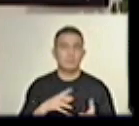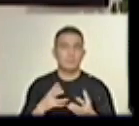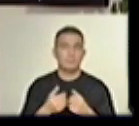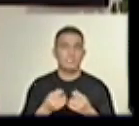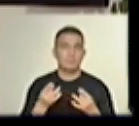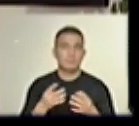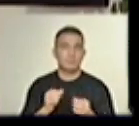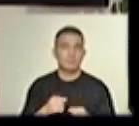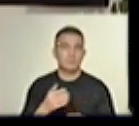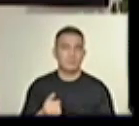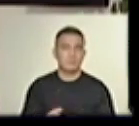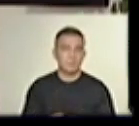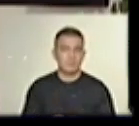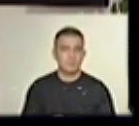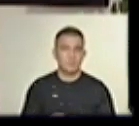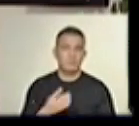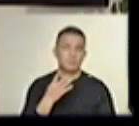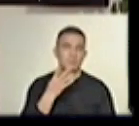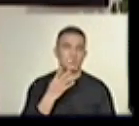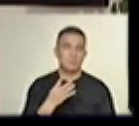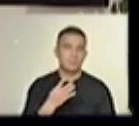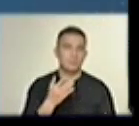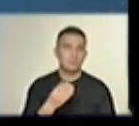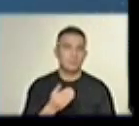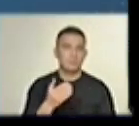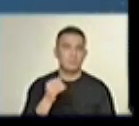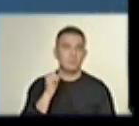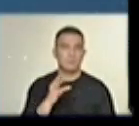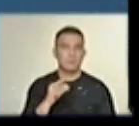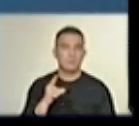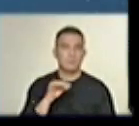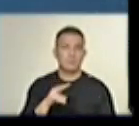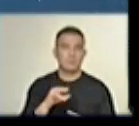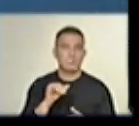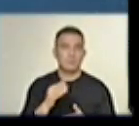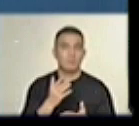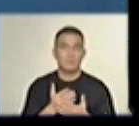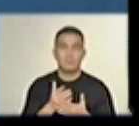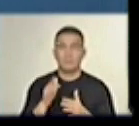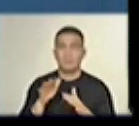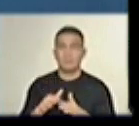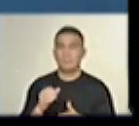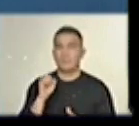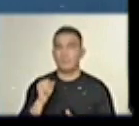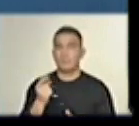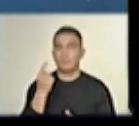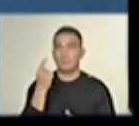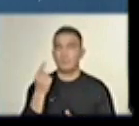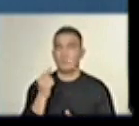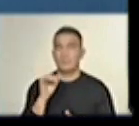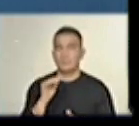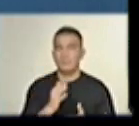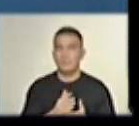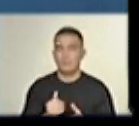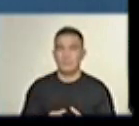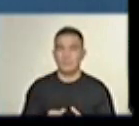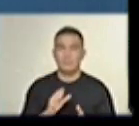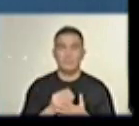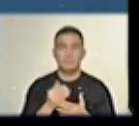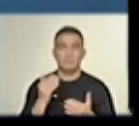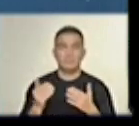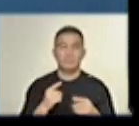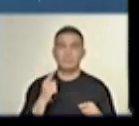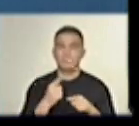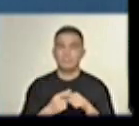mumkin? E'tibor bering, 4 ta A ning moduli, bu yerda esa 1 ta A ning moduli. Ularni